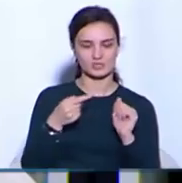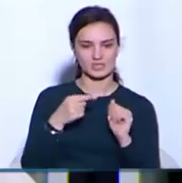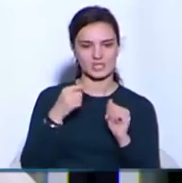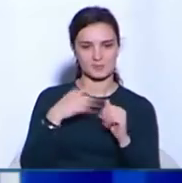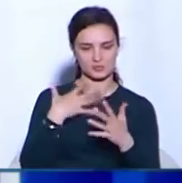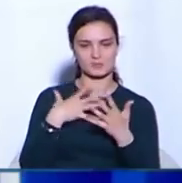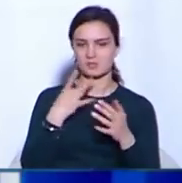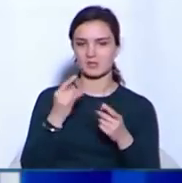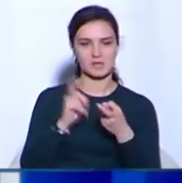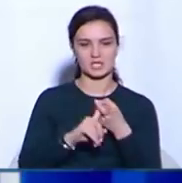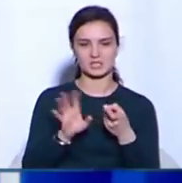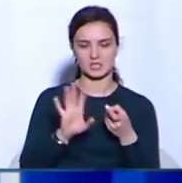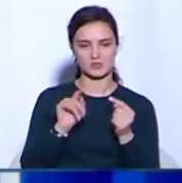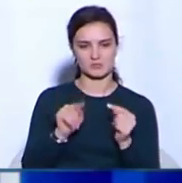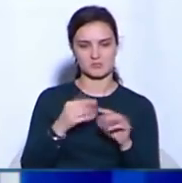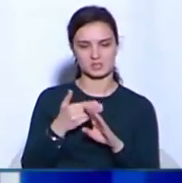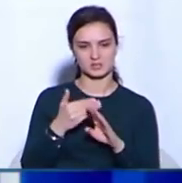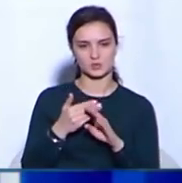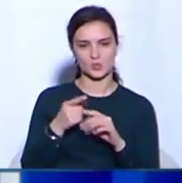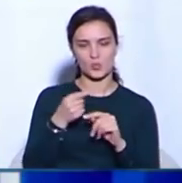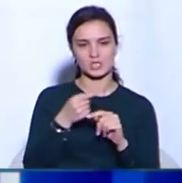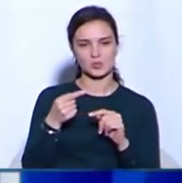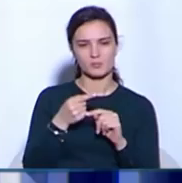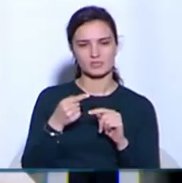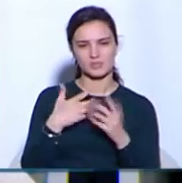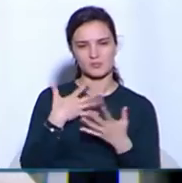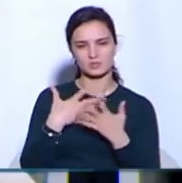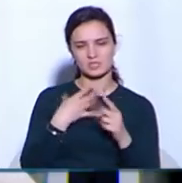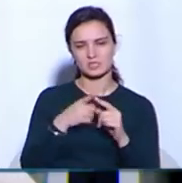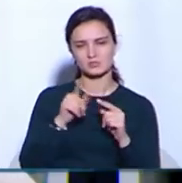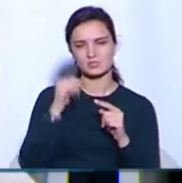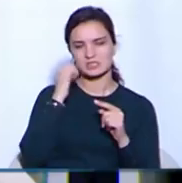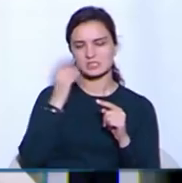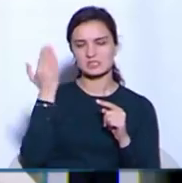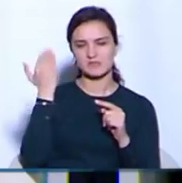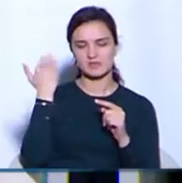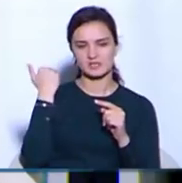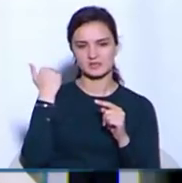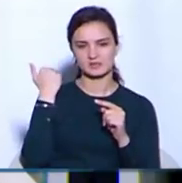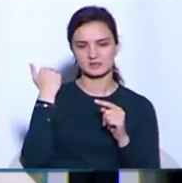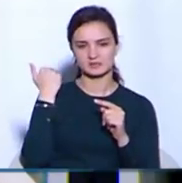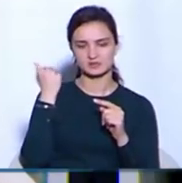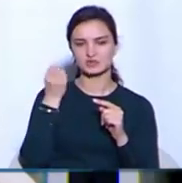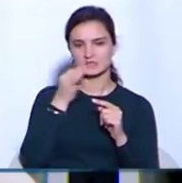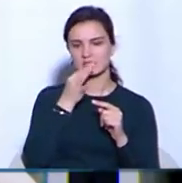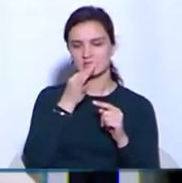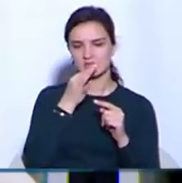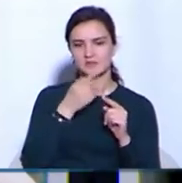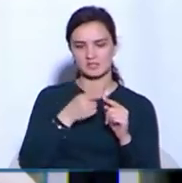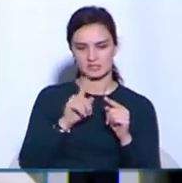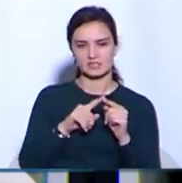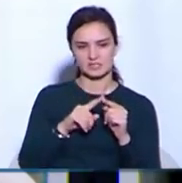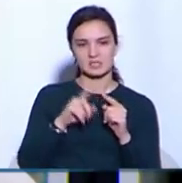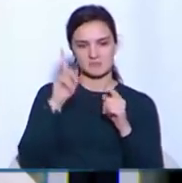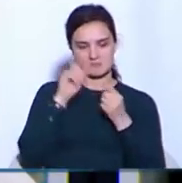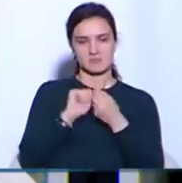კიდევ ვიმეორებ, ეს არ ეხება ზღურბლოვან უარყოფით ემოციას, იმიტომ რომ ის ძველი ჯერ კიდევ ესეთი პრიმიტიული